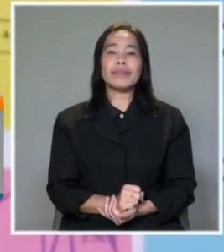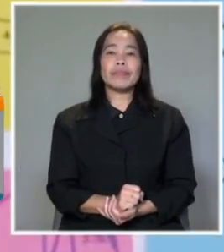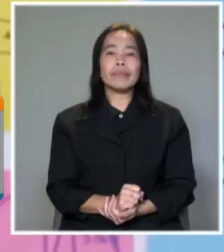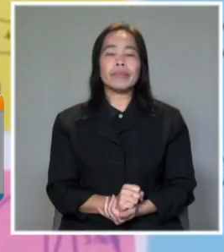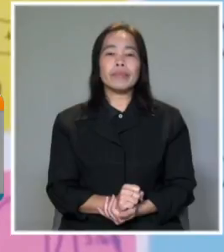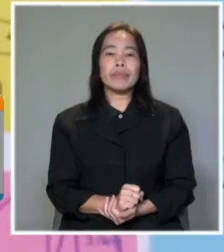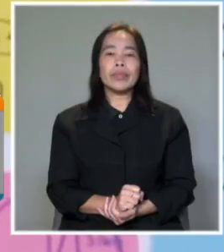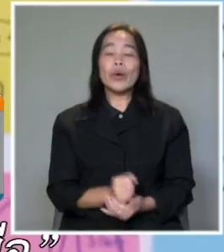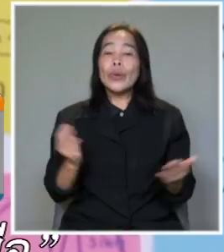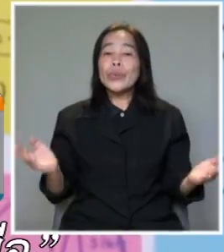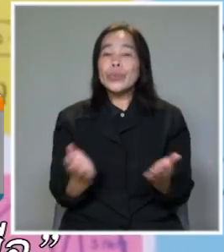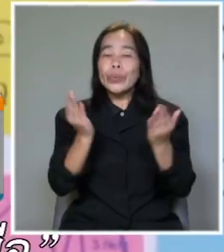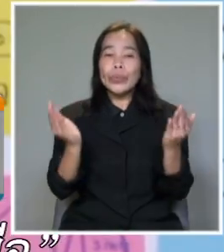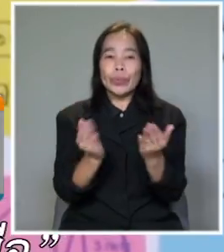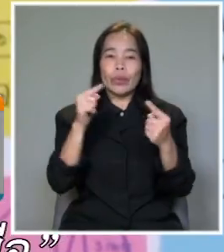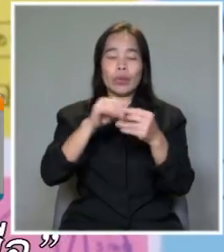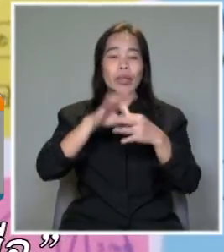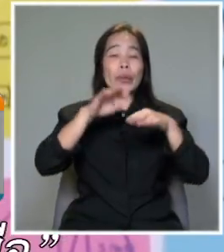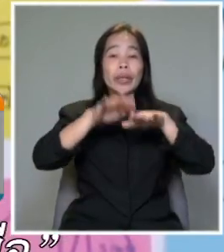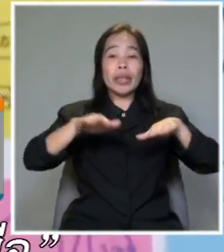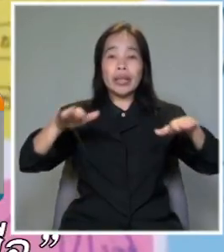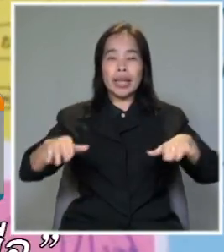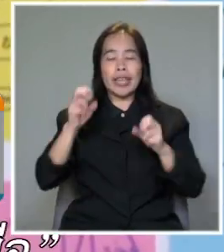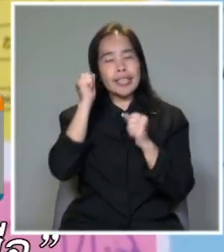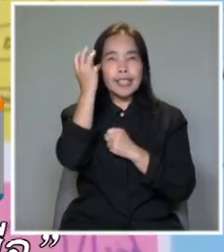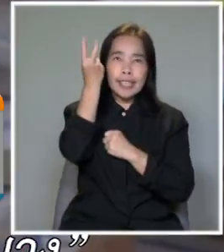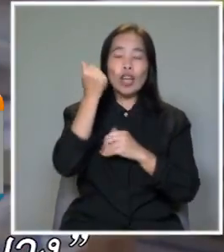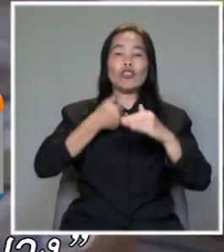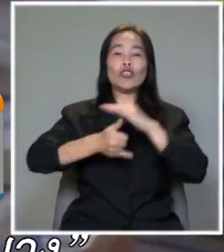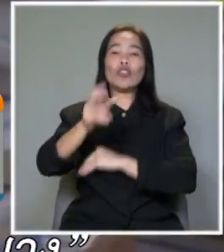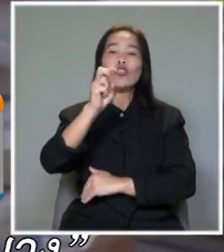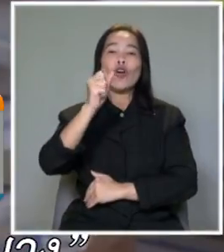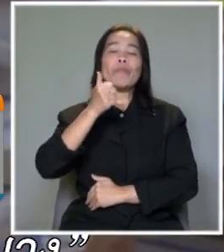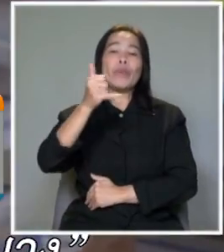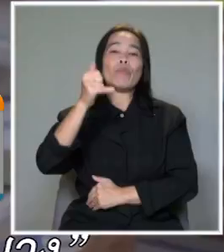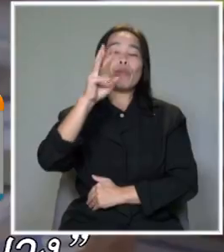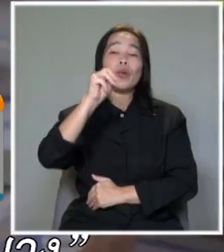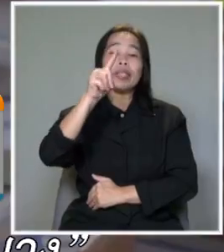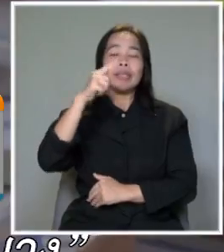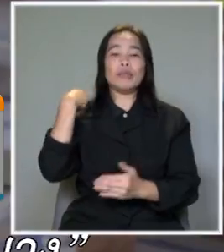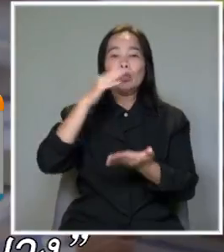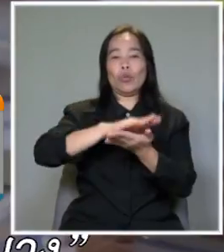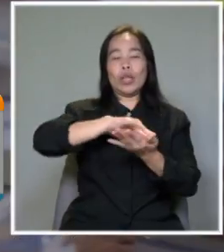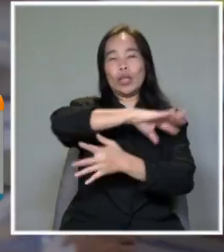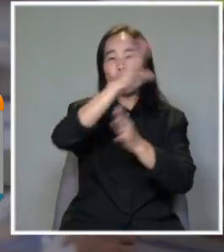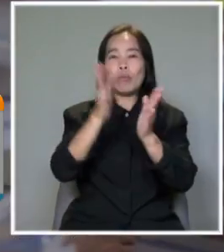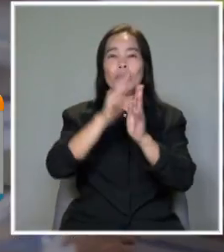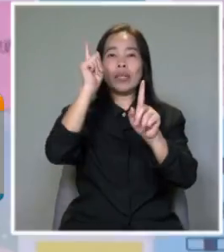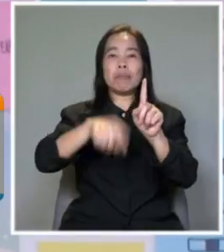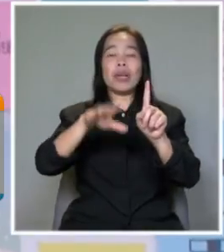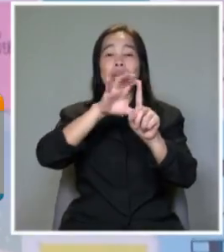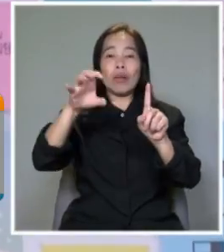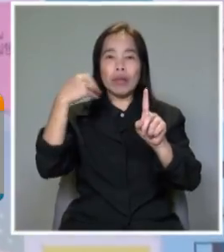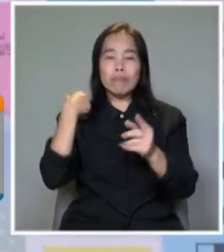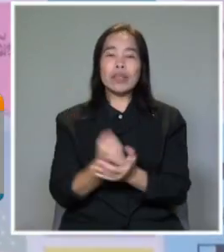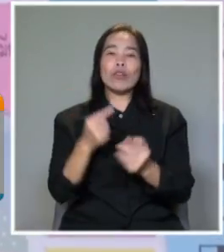ติวสดเสริมแรงพร้อมฟิตพิชิตข้อสอบเข้าม.1 นะฮะที่น้องๆป.6จากทั่วประเทศกว่า 1,500 คนครับจะได้เข้าร่วมกิจกรรม